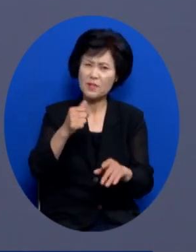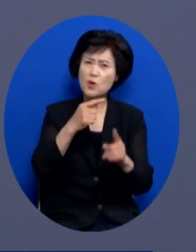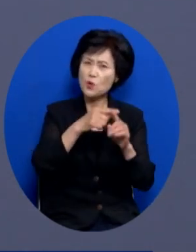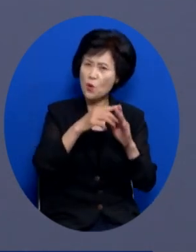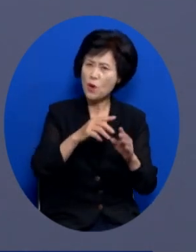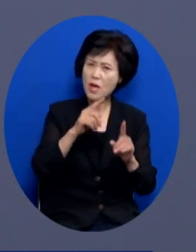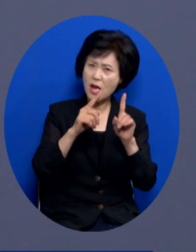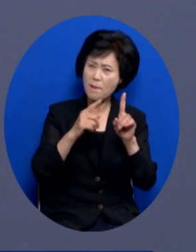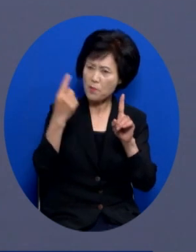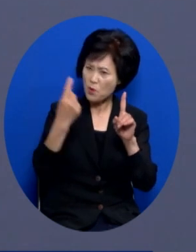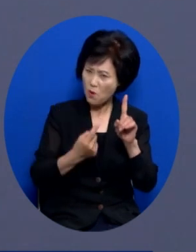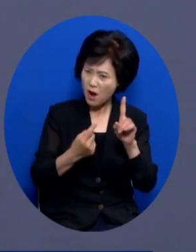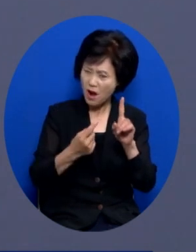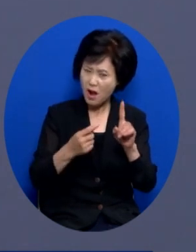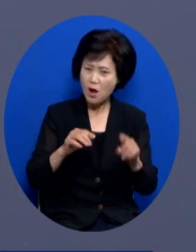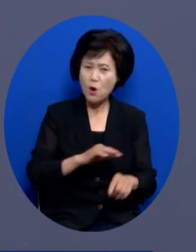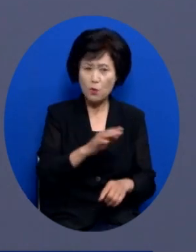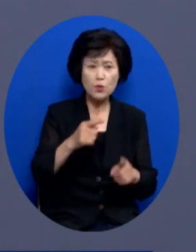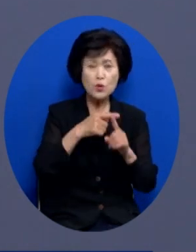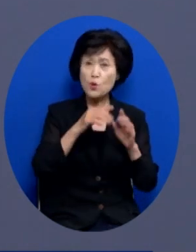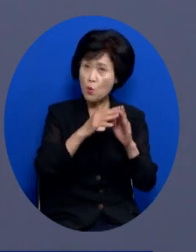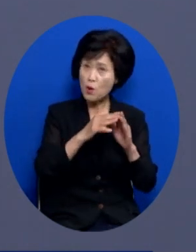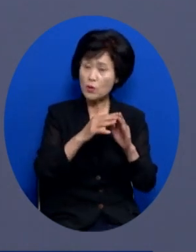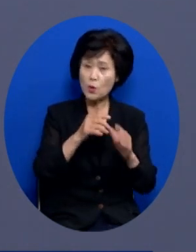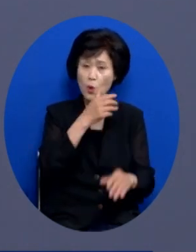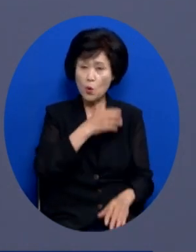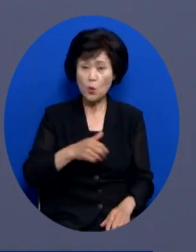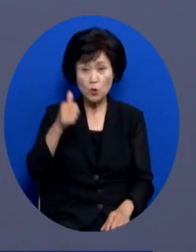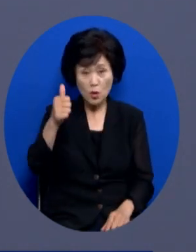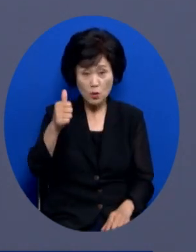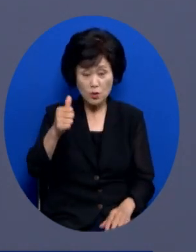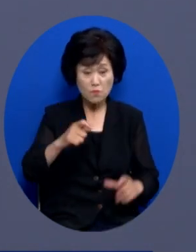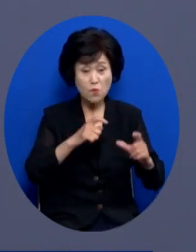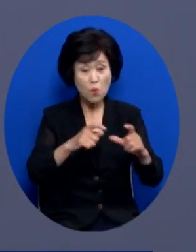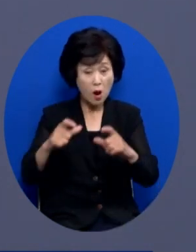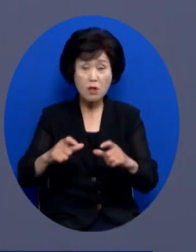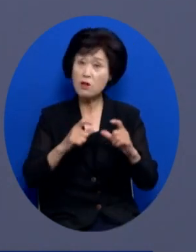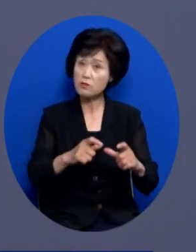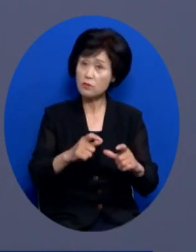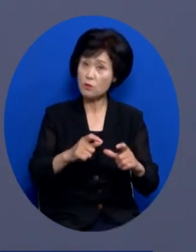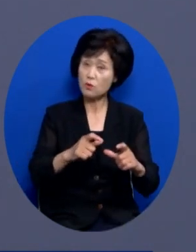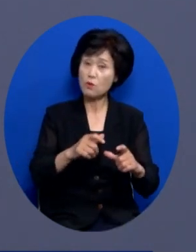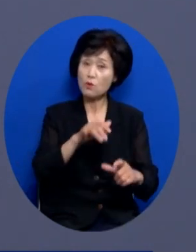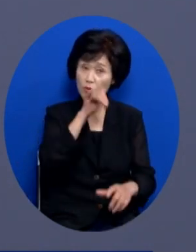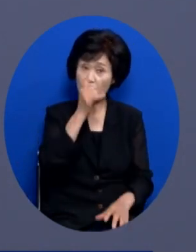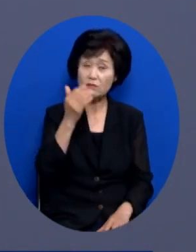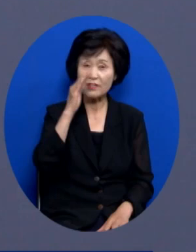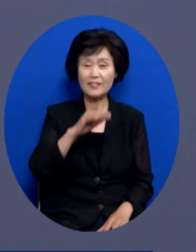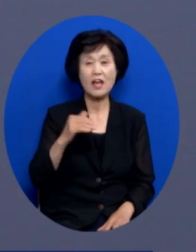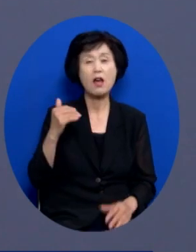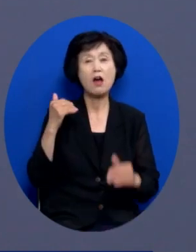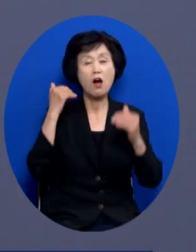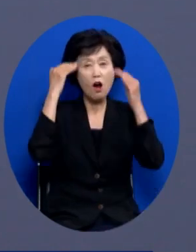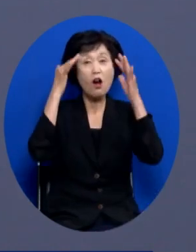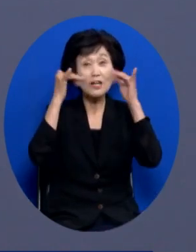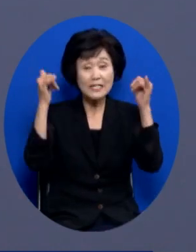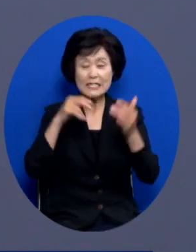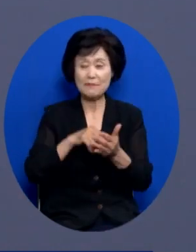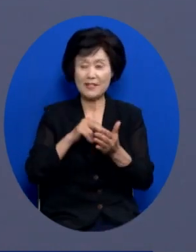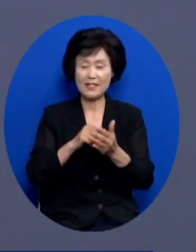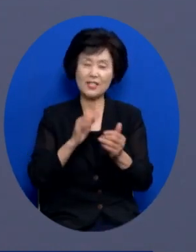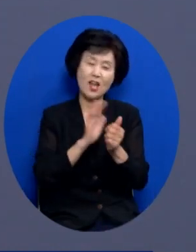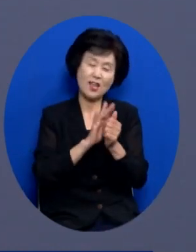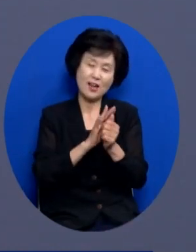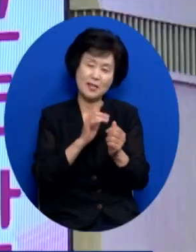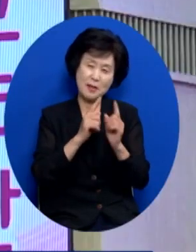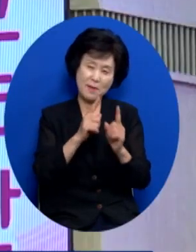우리 교회도 동장님 관할 내 백성들인데 우리 어른으로서 한번 격려의 말씀 해주시죠. 그래서